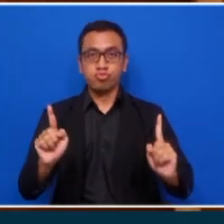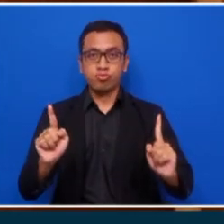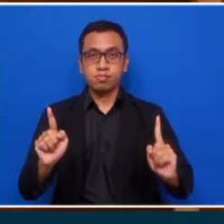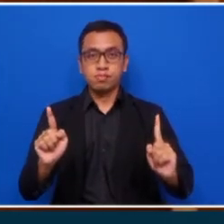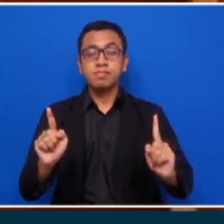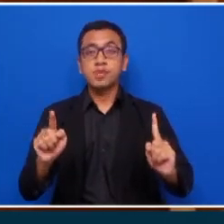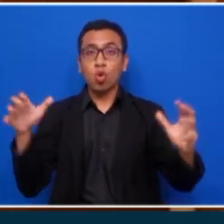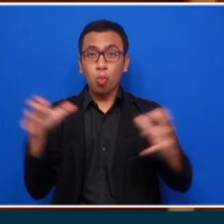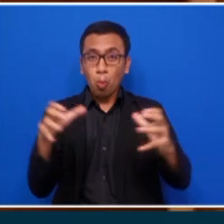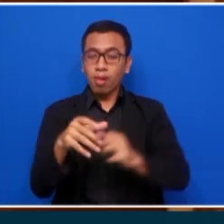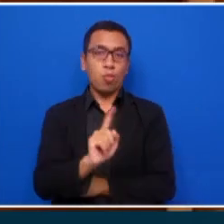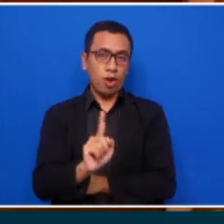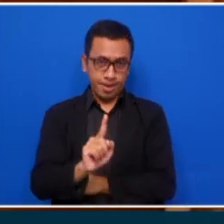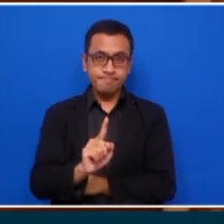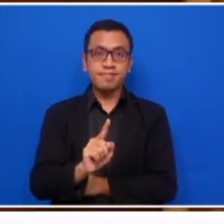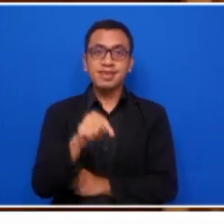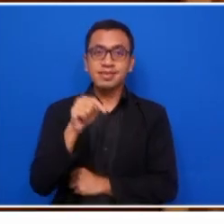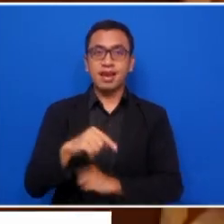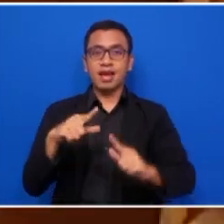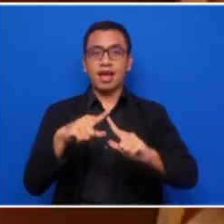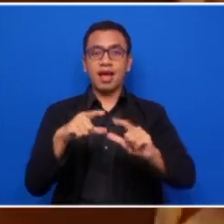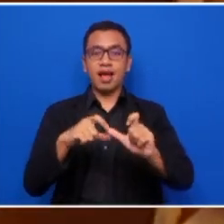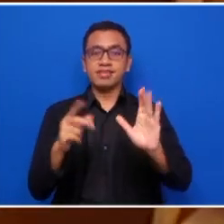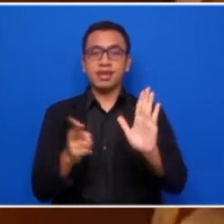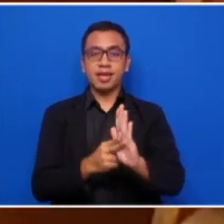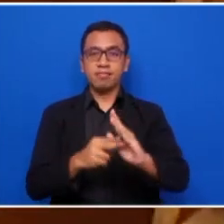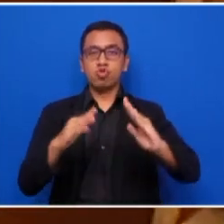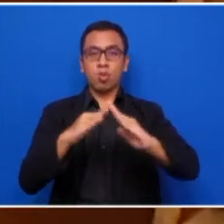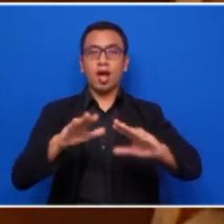essence kerja di rumah ini merupakan pelaksanaan dari arah dosen tersebut